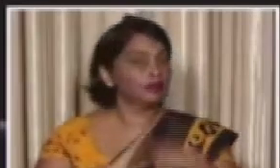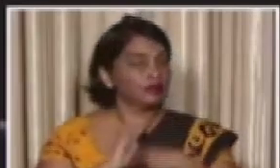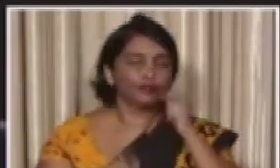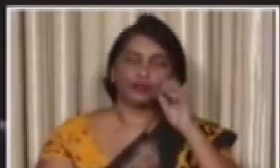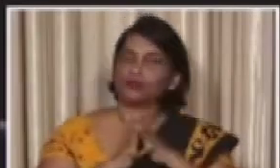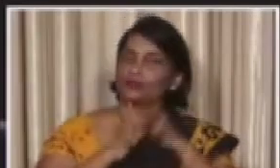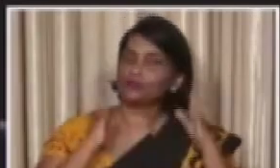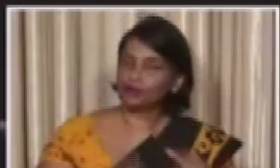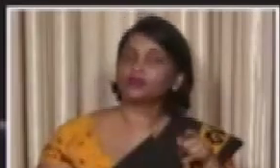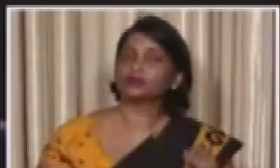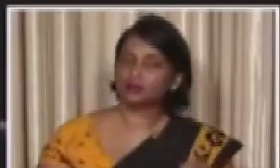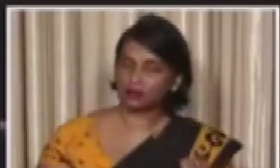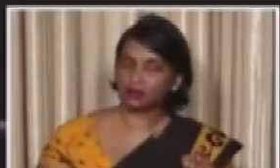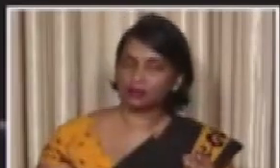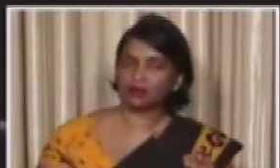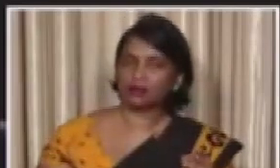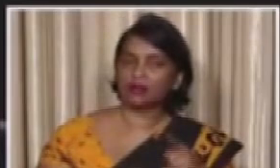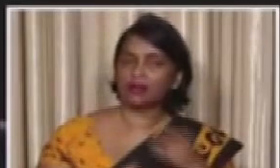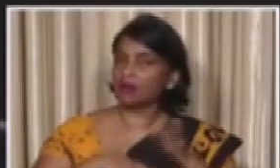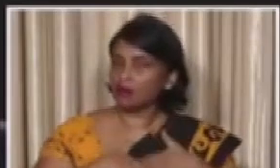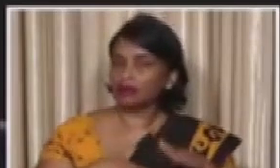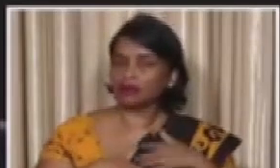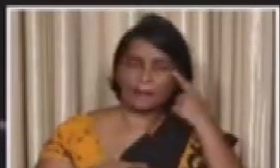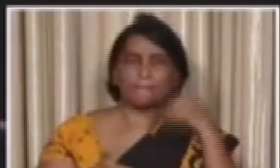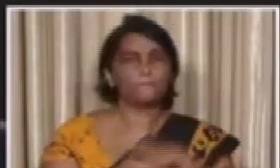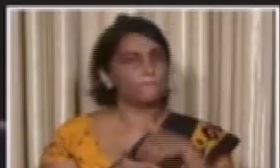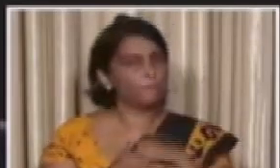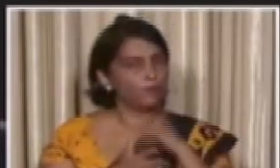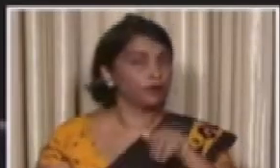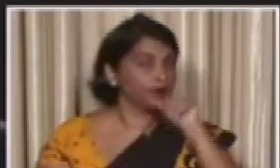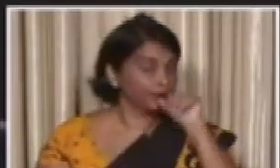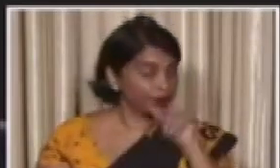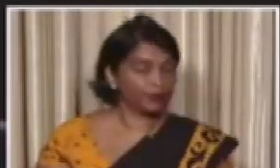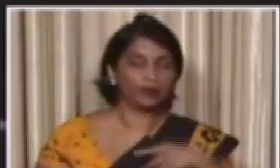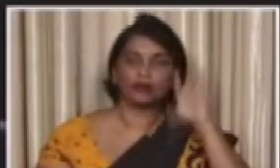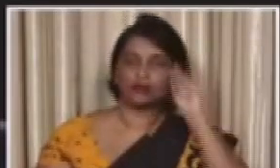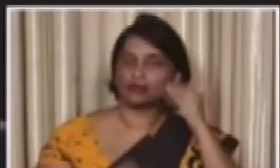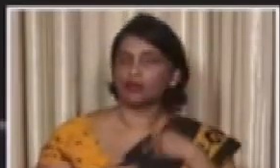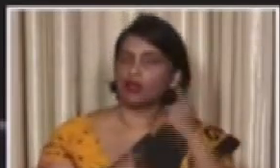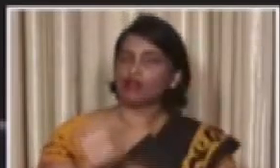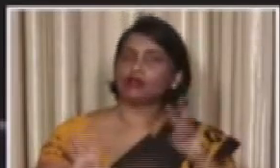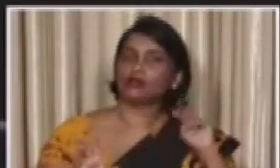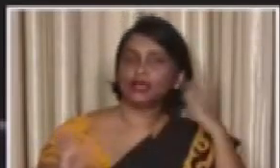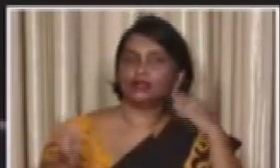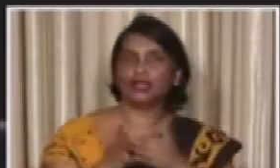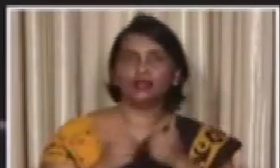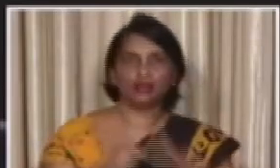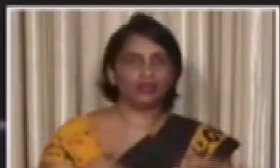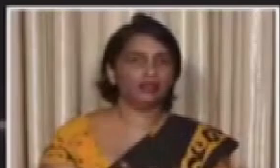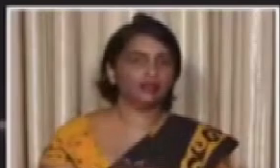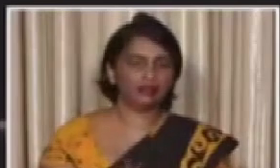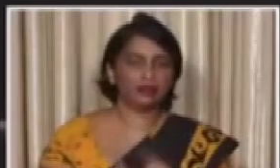සුහසක් කාන්තාවන් අත්දෙන පීඩනය පිළිබඳව සැබෑ අවබෝධයක් මා වසර 20ක මාගේ